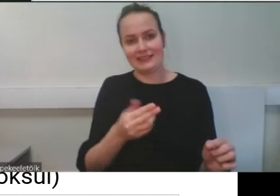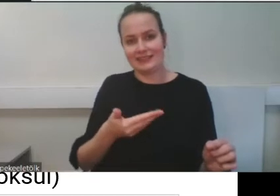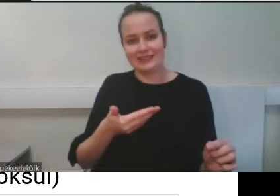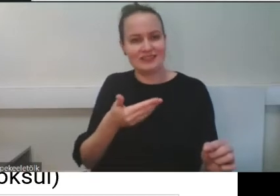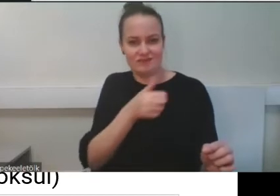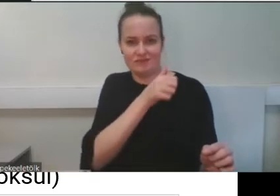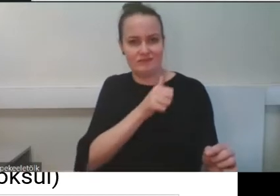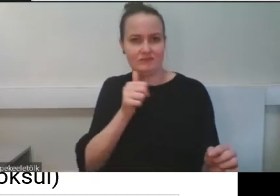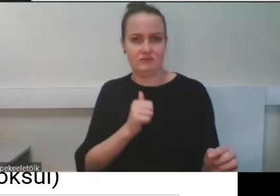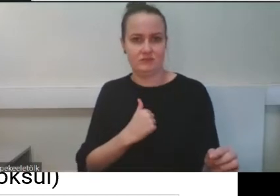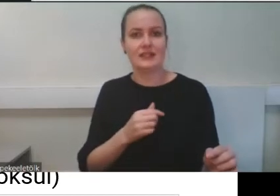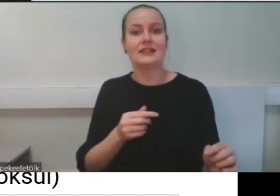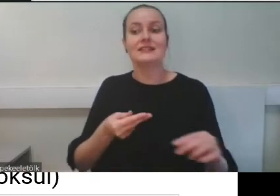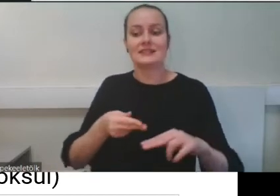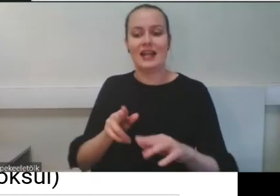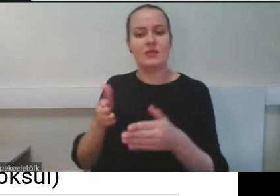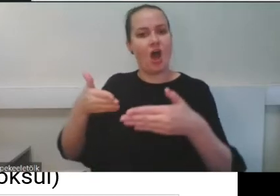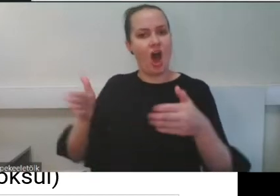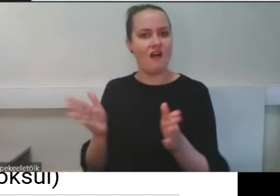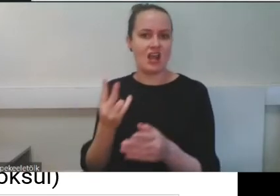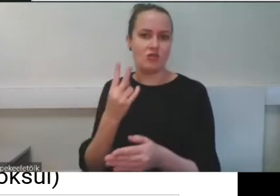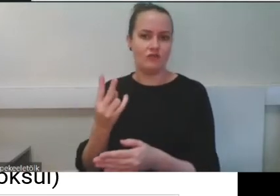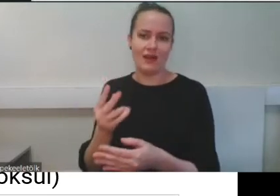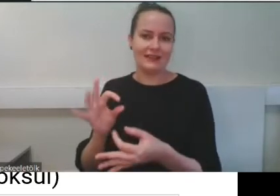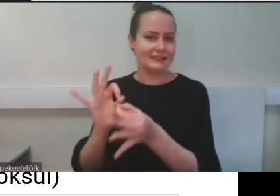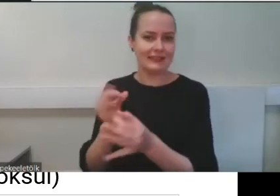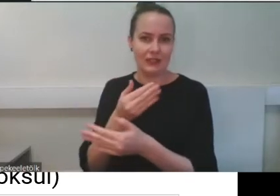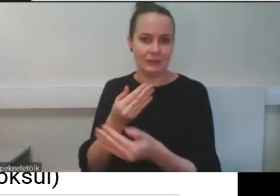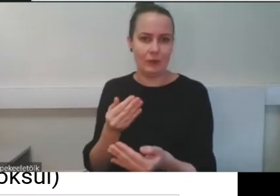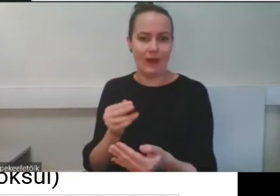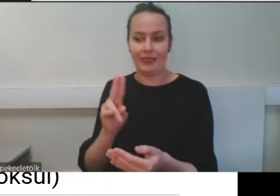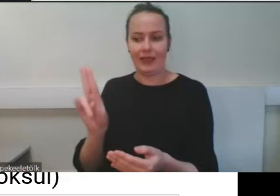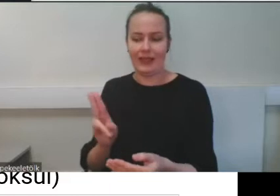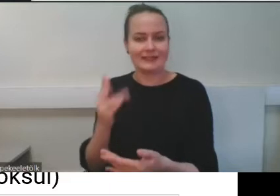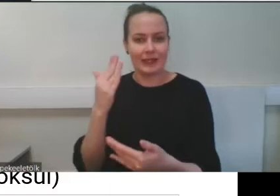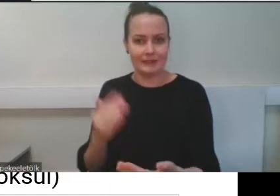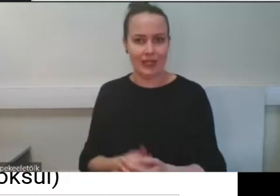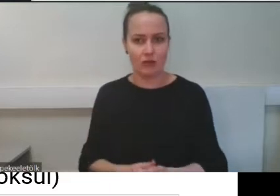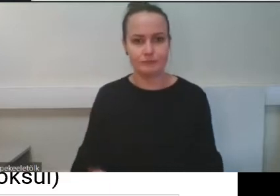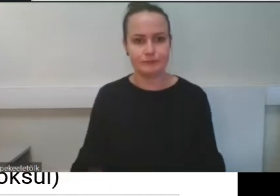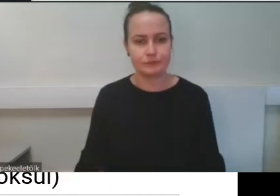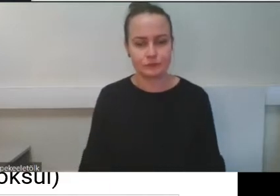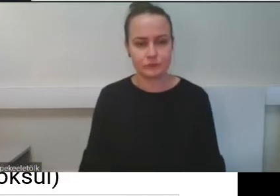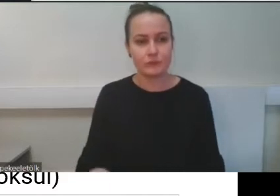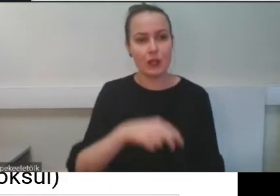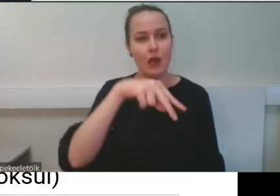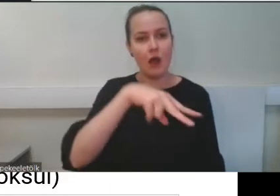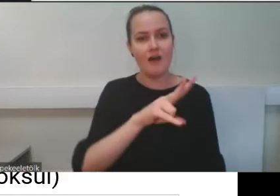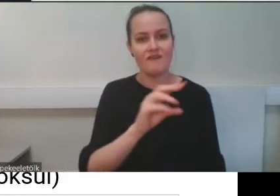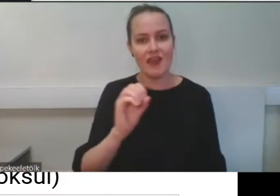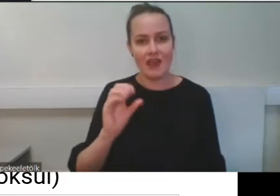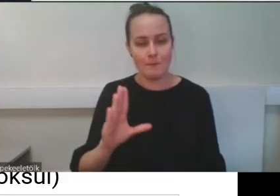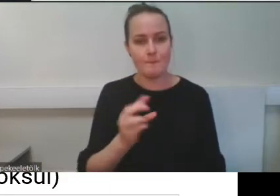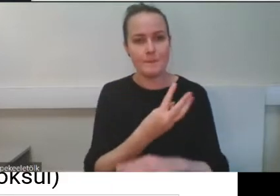79 omavalitsust 214 asemel, et siis praegu ka tegelikult ei ole see